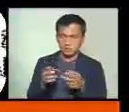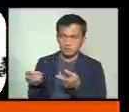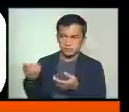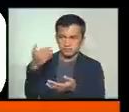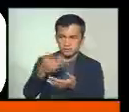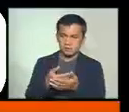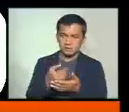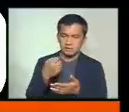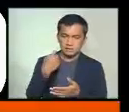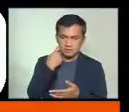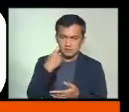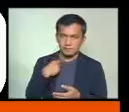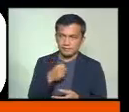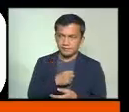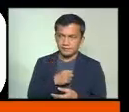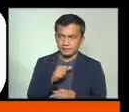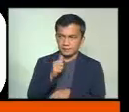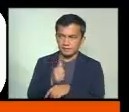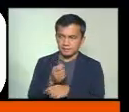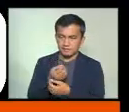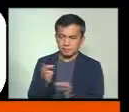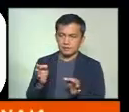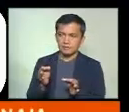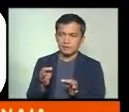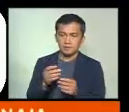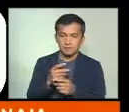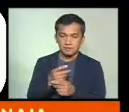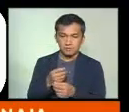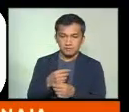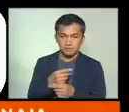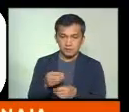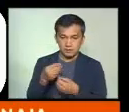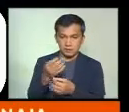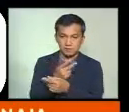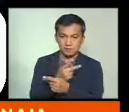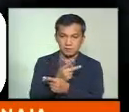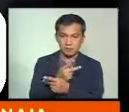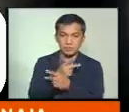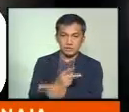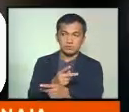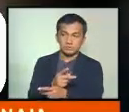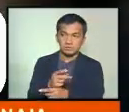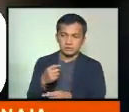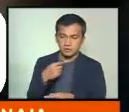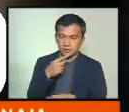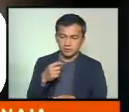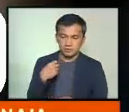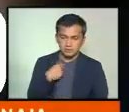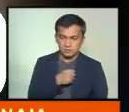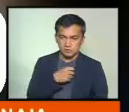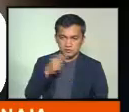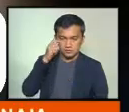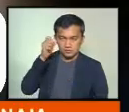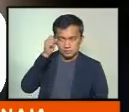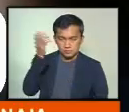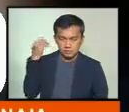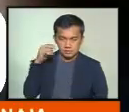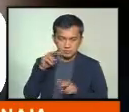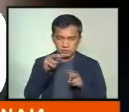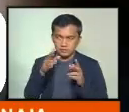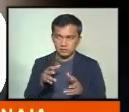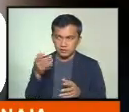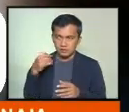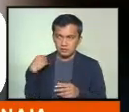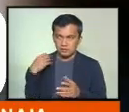na sa Senado kanina na nakatakdang bigyan ng proteksyon ayon kay Senate President Tito Soto. May mga witness din daw na dating inmate at